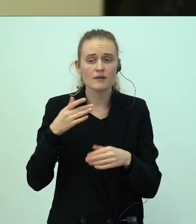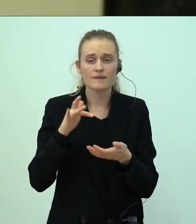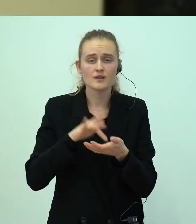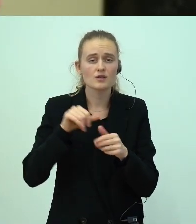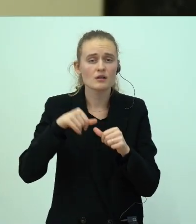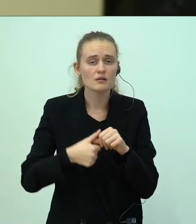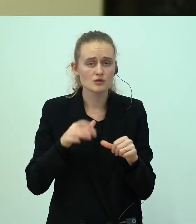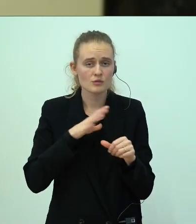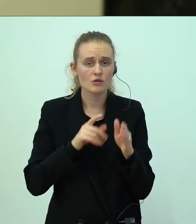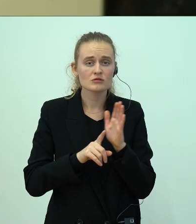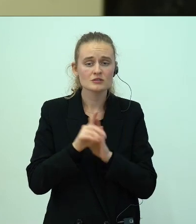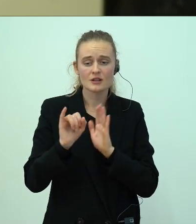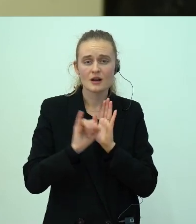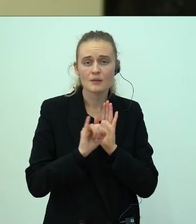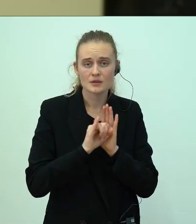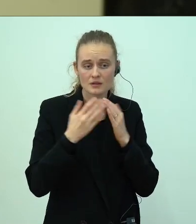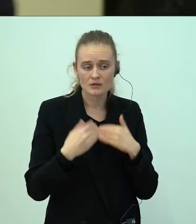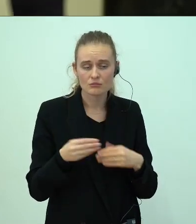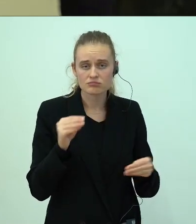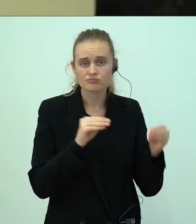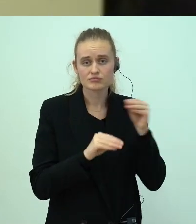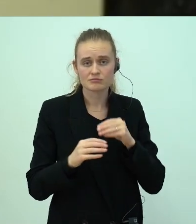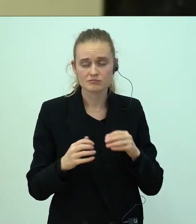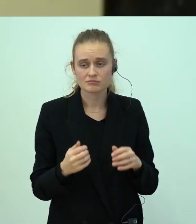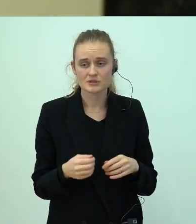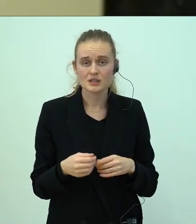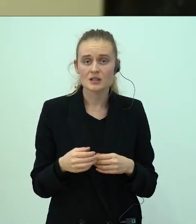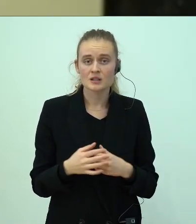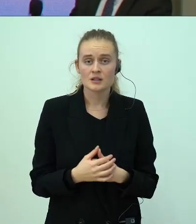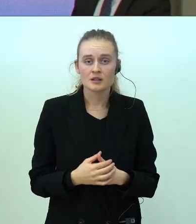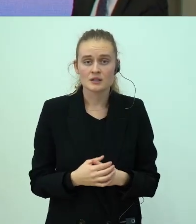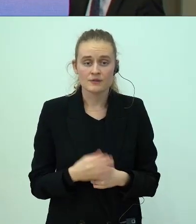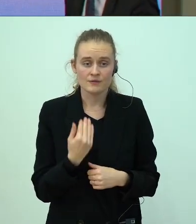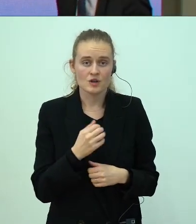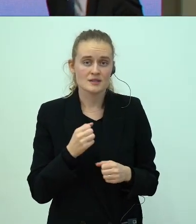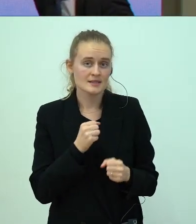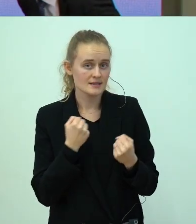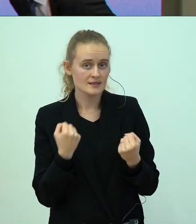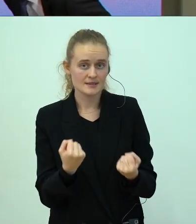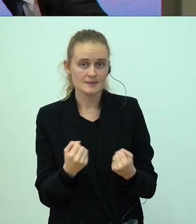mes klestėjome kartu su kitomis tautomis. Tokia yra Vilniaus stiprybė. Dėkoju.